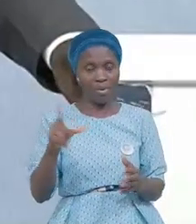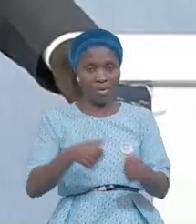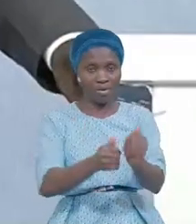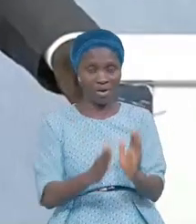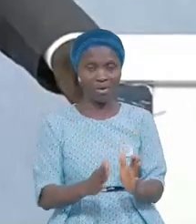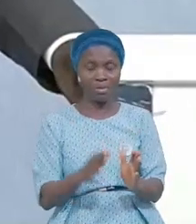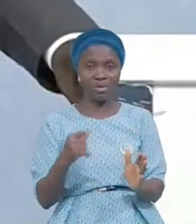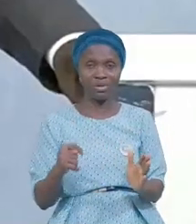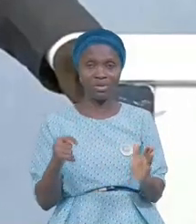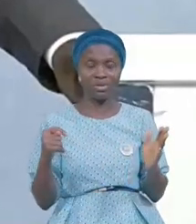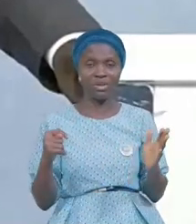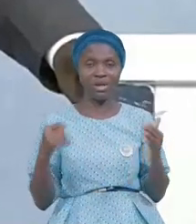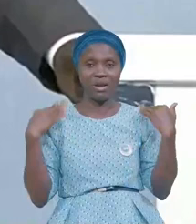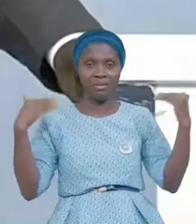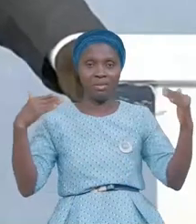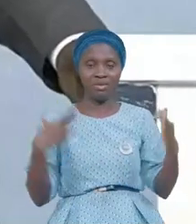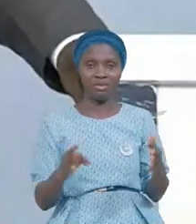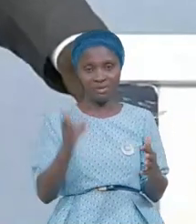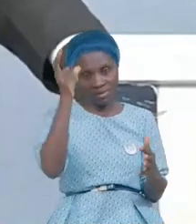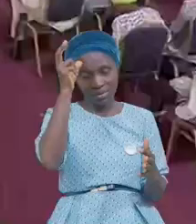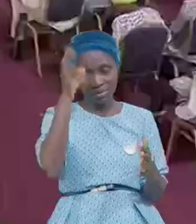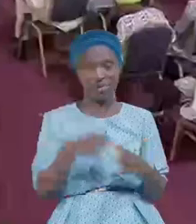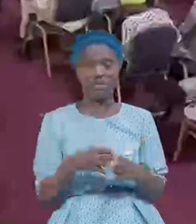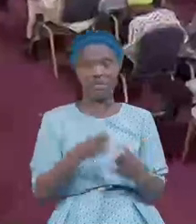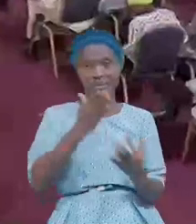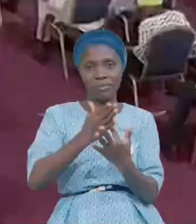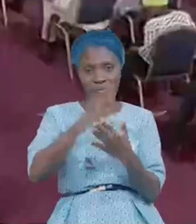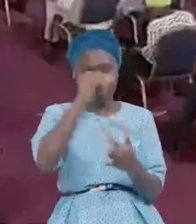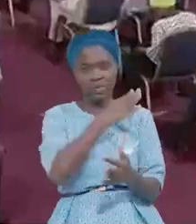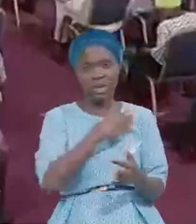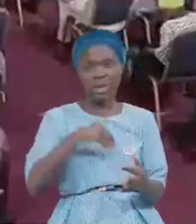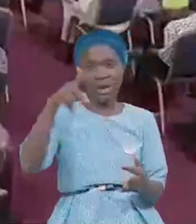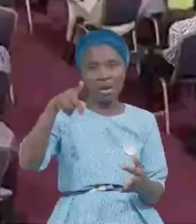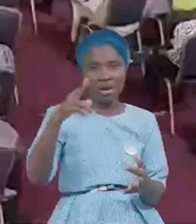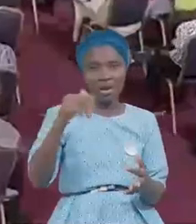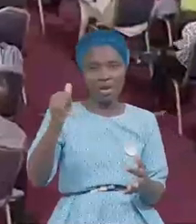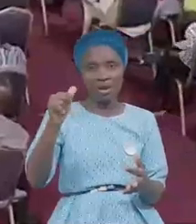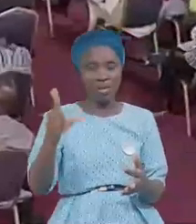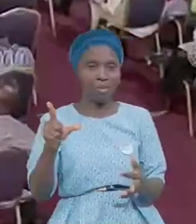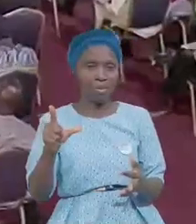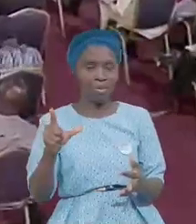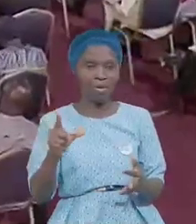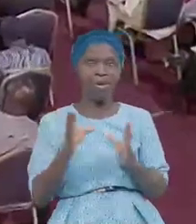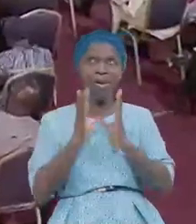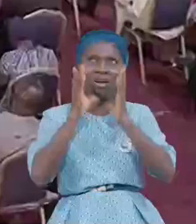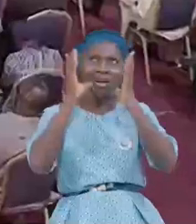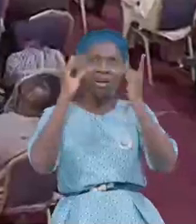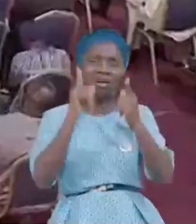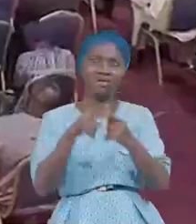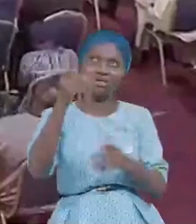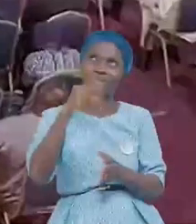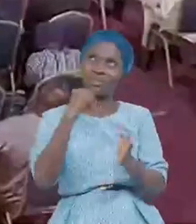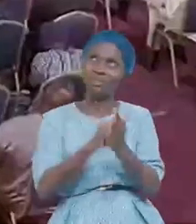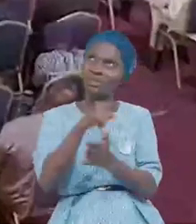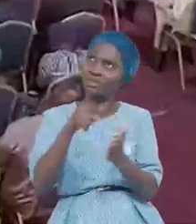Et l'apôtre Paul qui est fort à crier à Dieu. Ceci est trop. Si